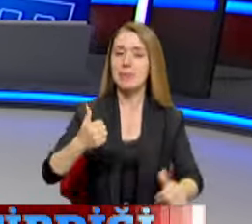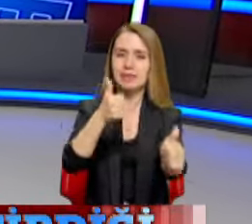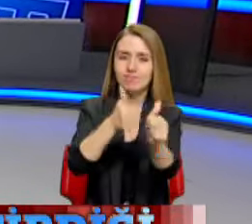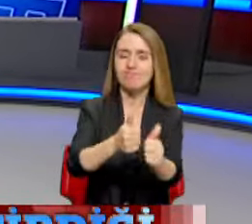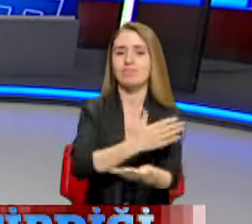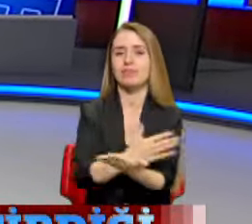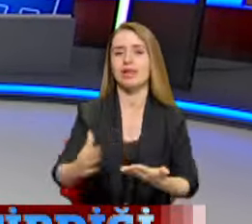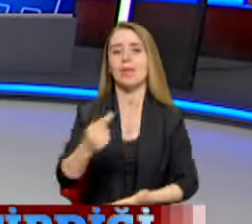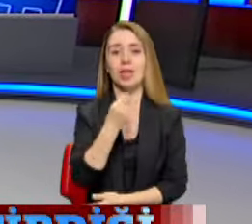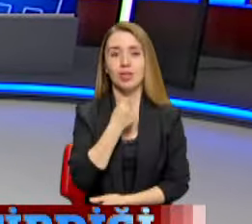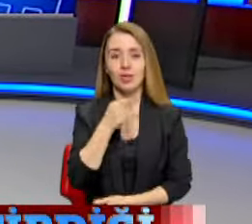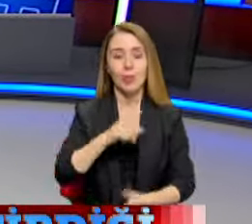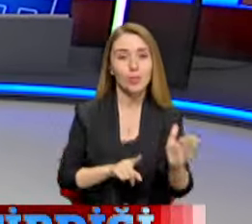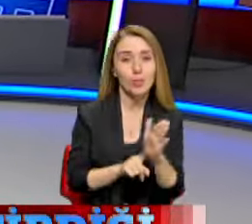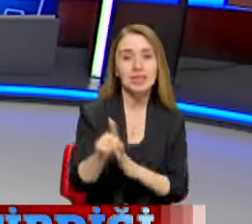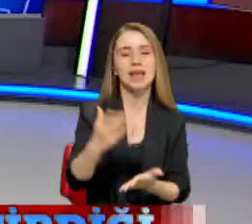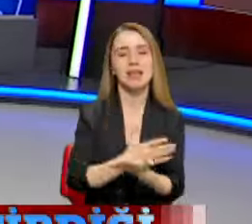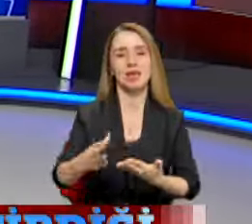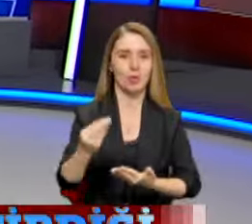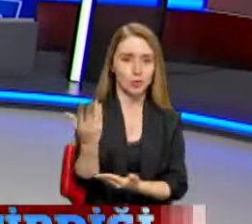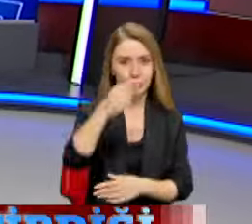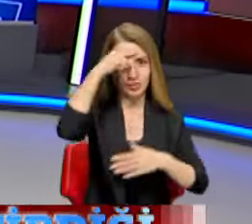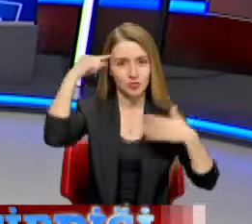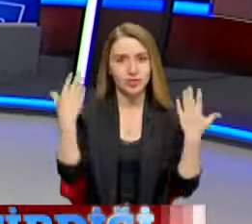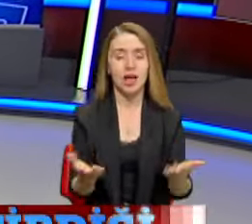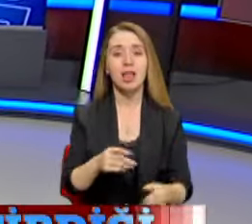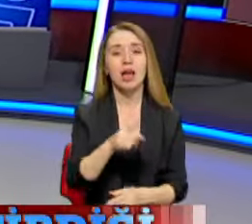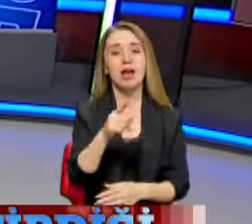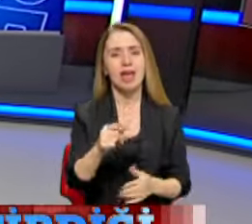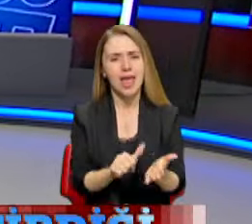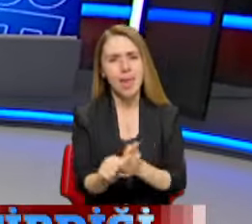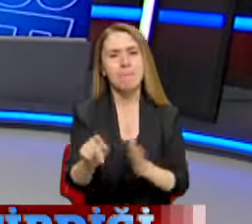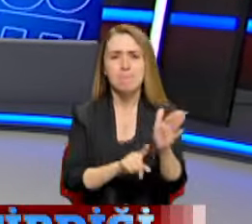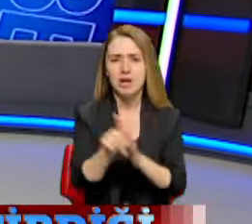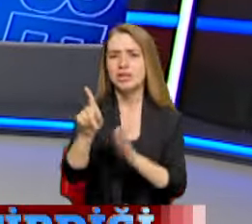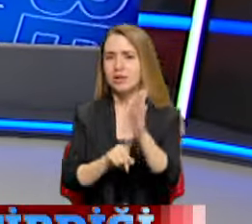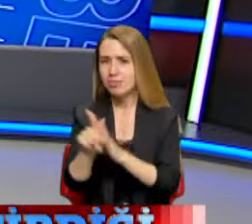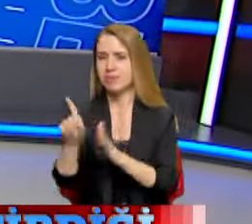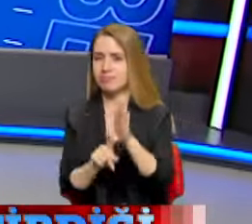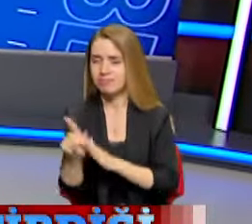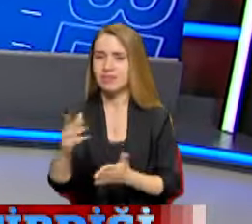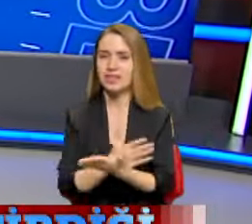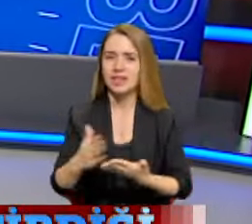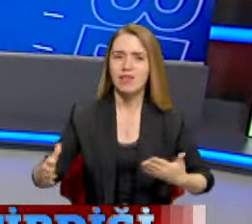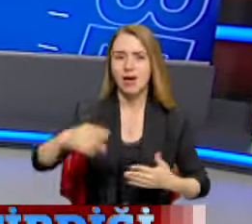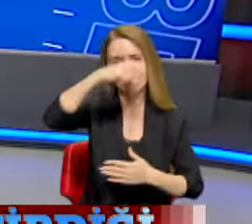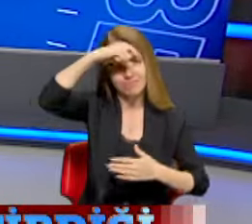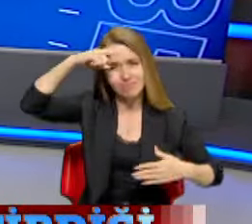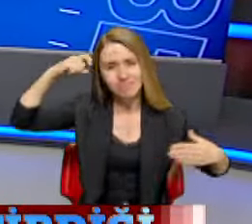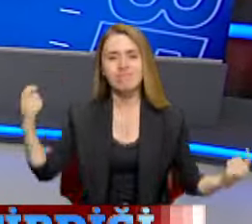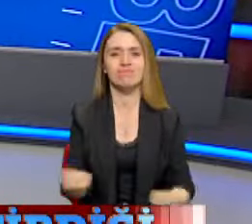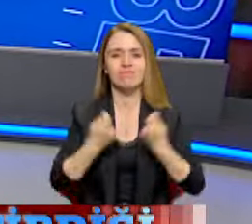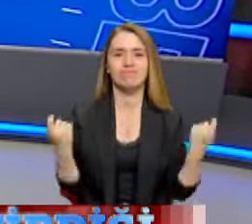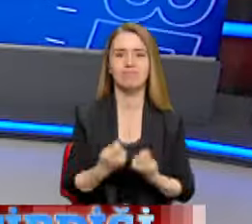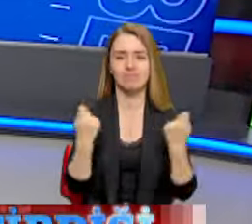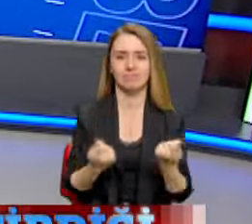Arkalarındayız. Lütfen bu başarıyı sürdürsünler. Gittikleri yere kadar gitsinler. Kanların, terlerinin son damlasına kadar